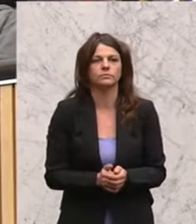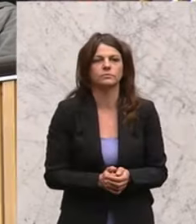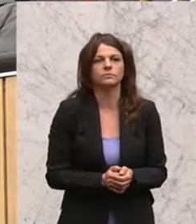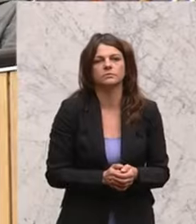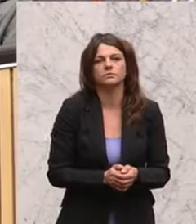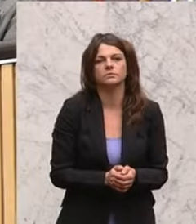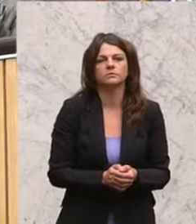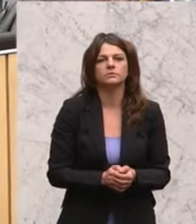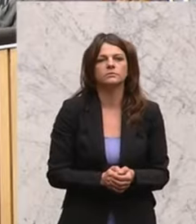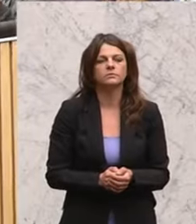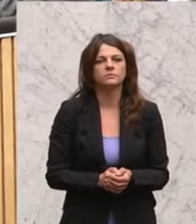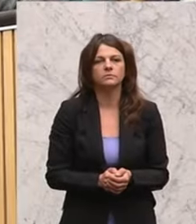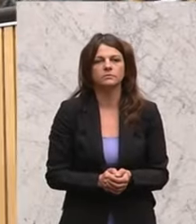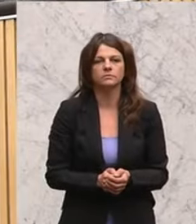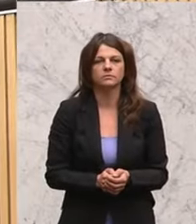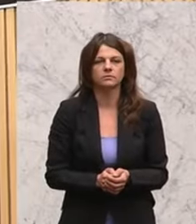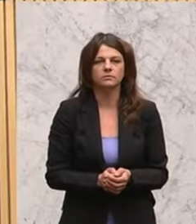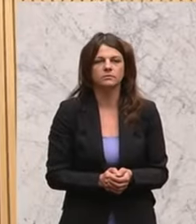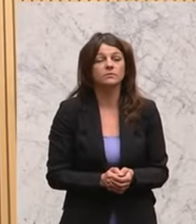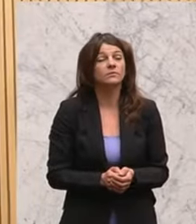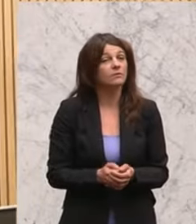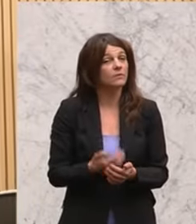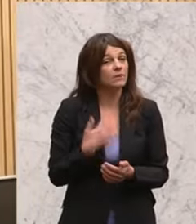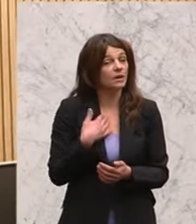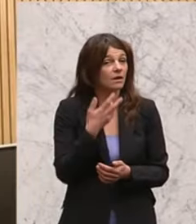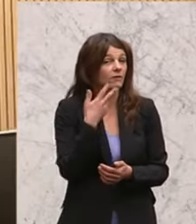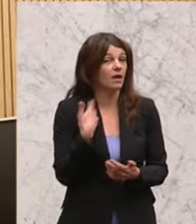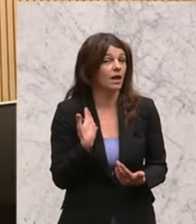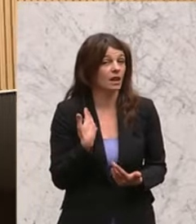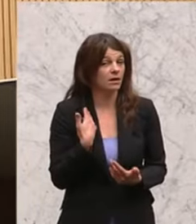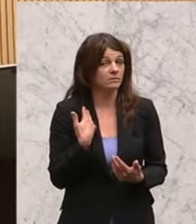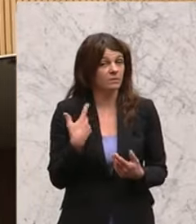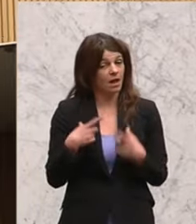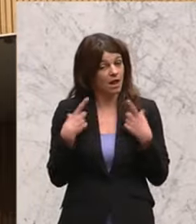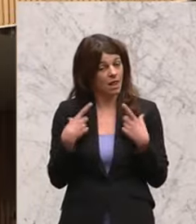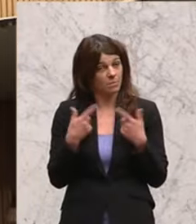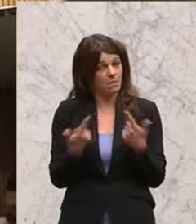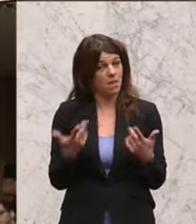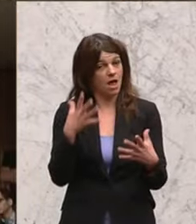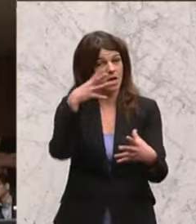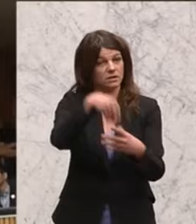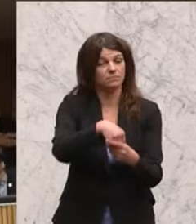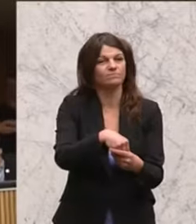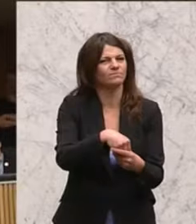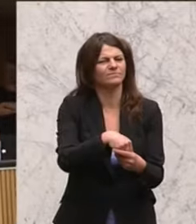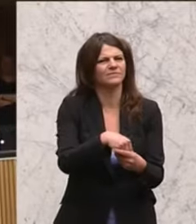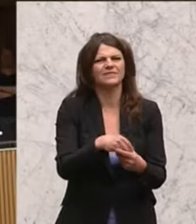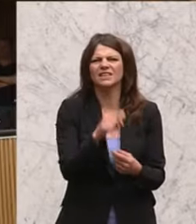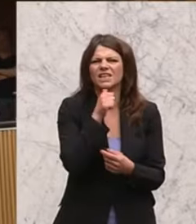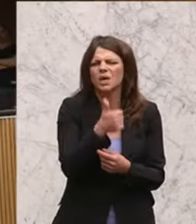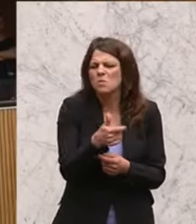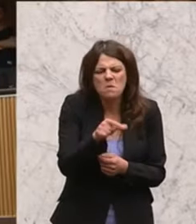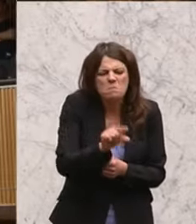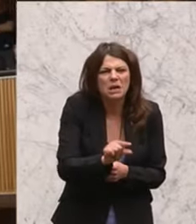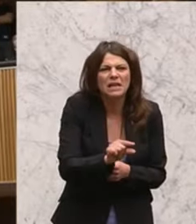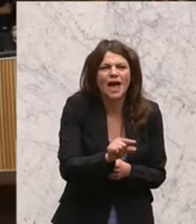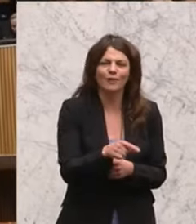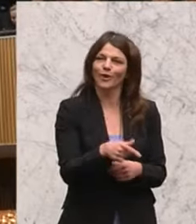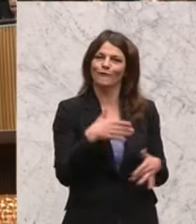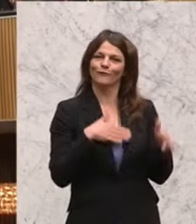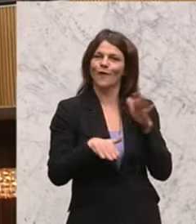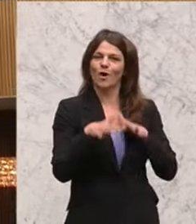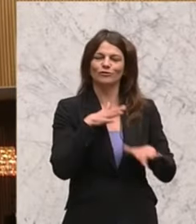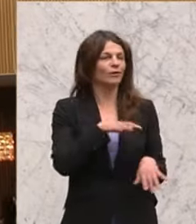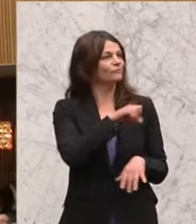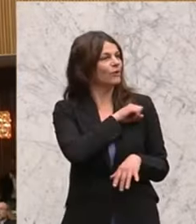Ich will in einem Land leben, in der nicht nur eine kleine Minderheit von der